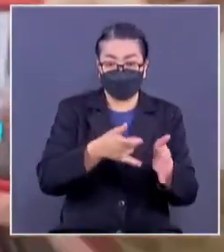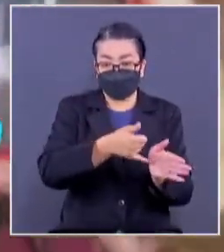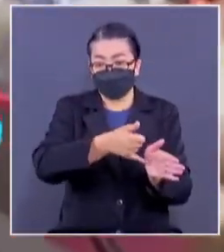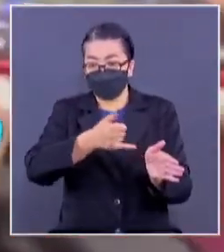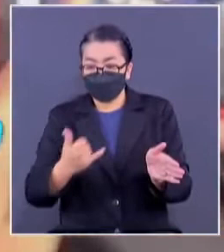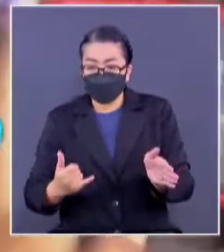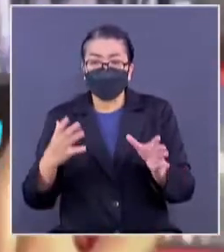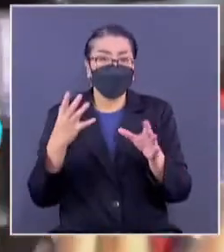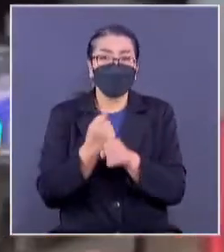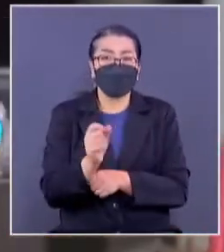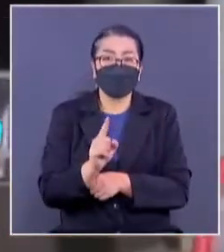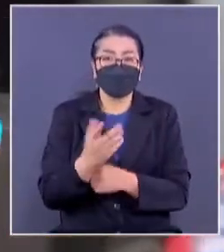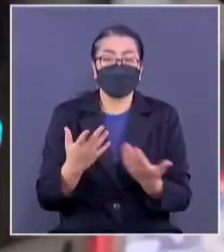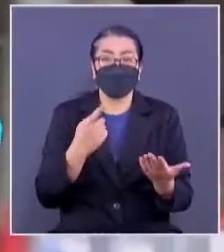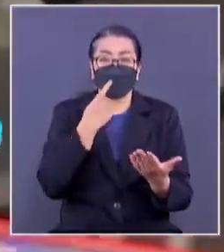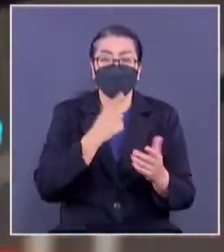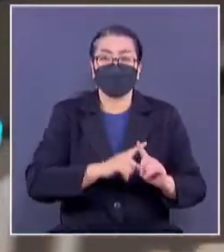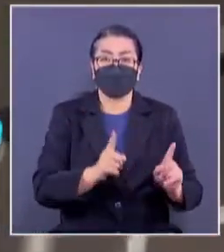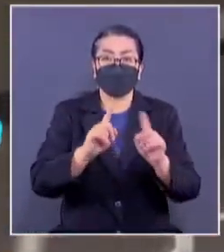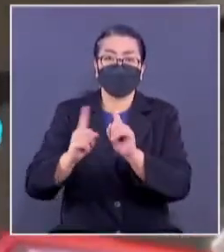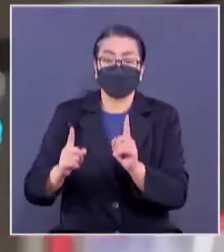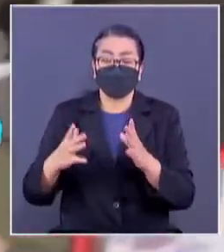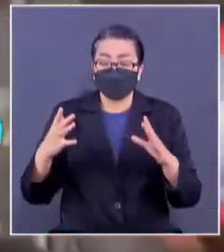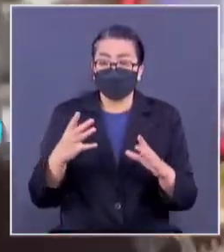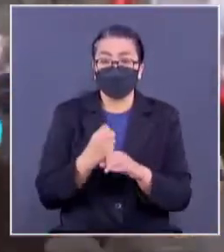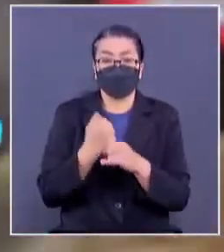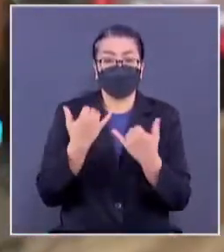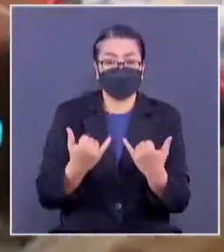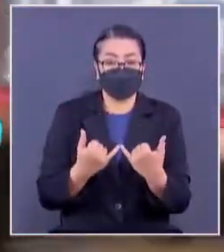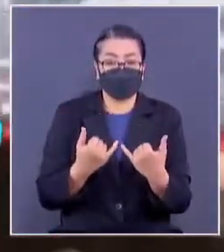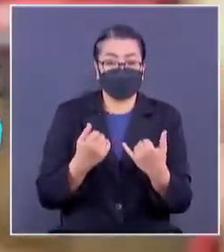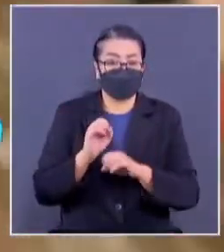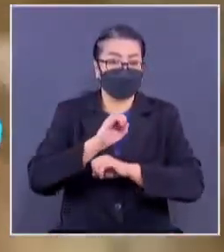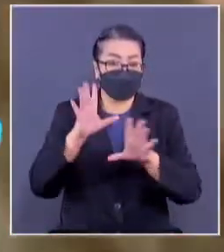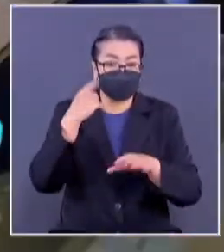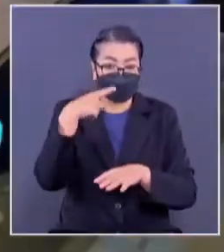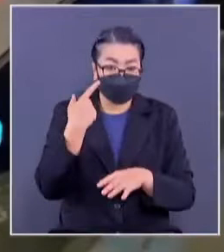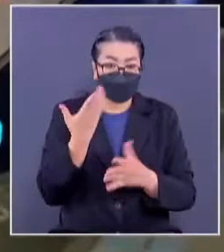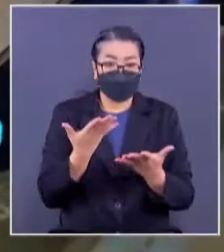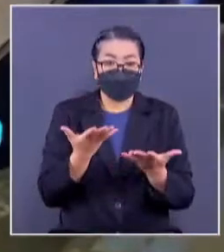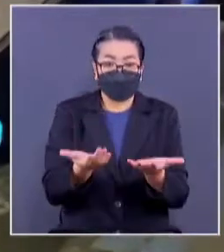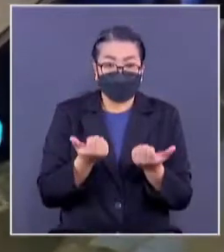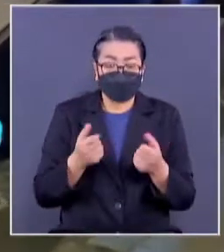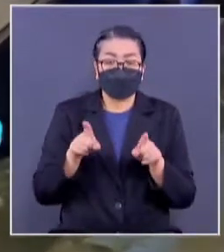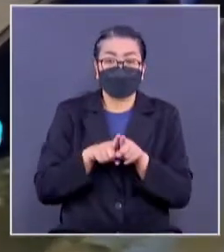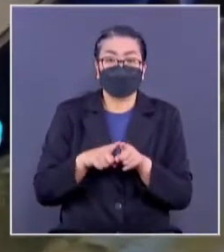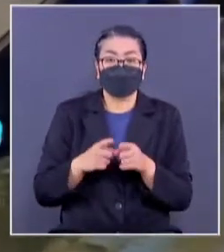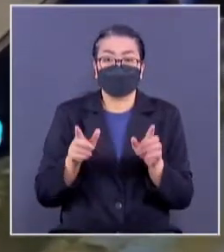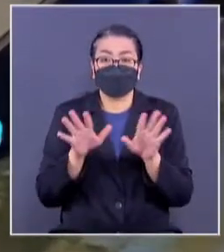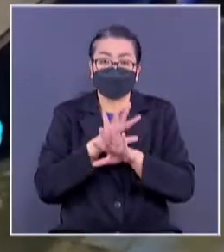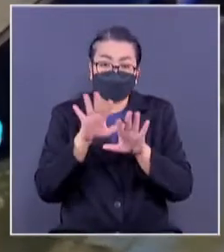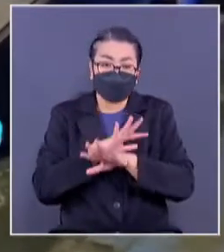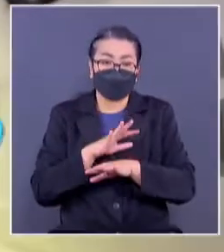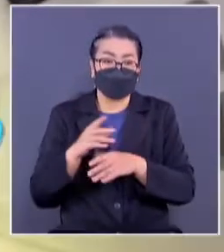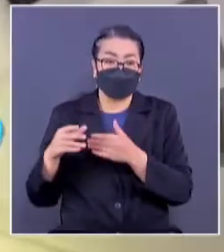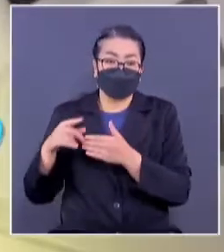ไปอย่างไรส่วนรายงานทางคดีล่าสุดค่ะขนาดนี้ยังไม่ปรากฏว่ามีการรับงานเอนเตอร์เทนและจากพยานหลักฐ